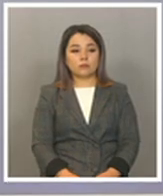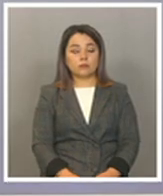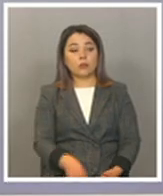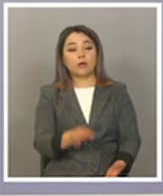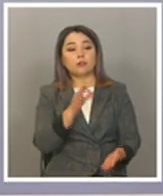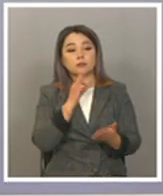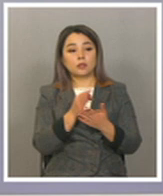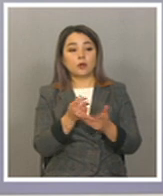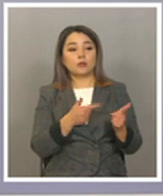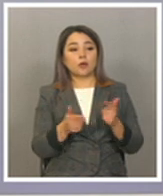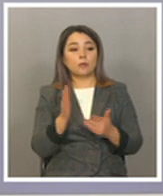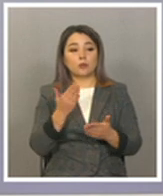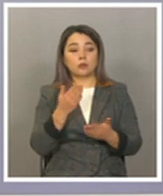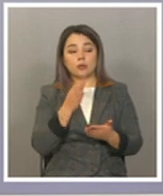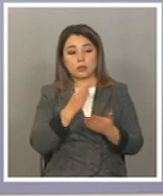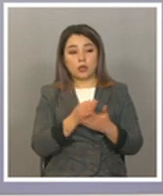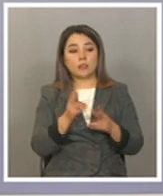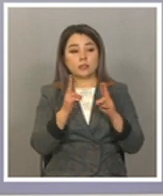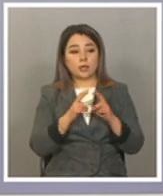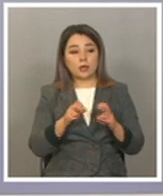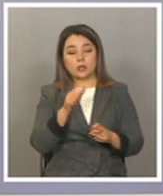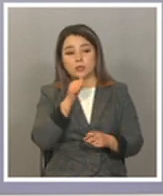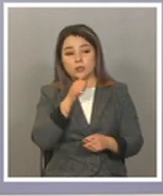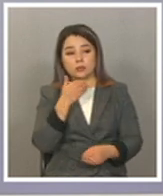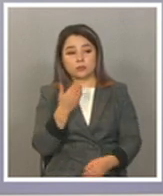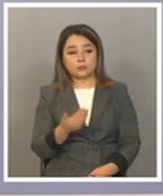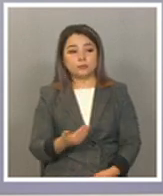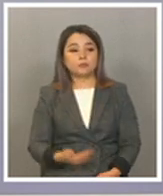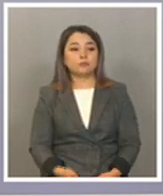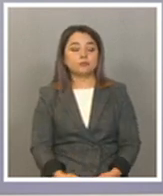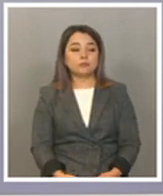Жауаптарыңыз дайын болса, тексеріп алыңыздар.